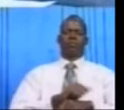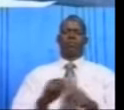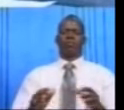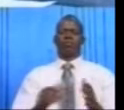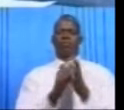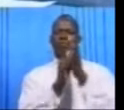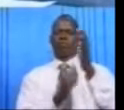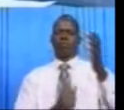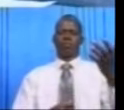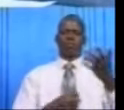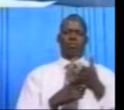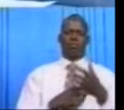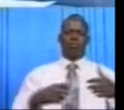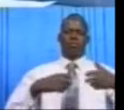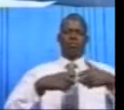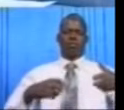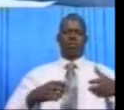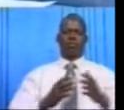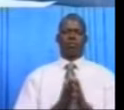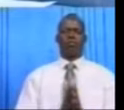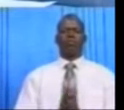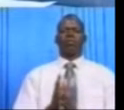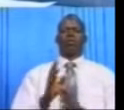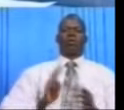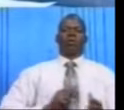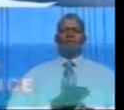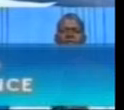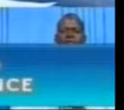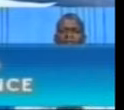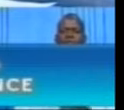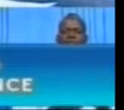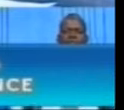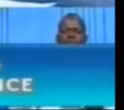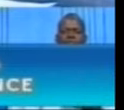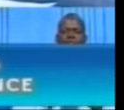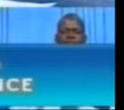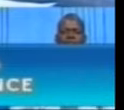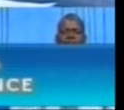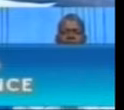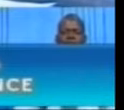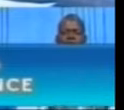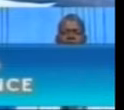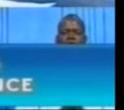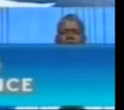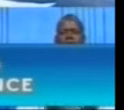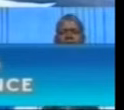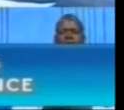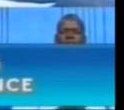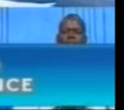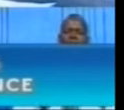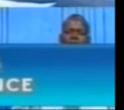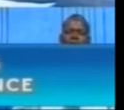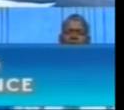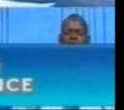réduisant leur facture énergétique. Et puis, nous en saurons davantage donc dans ce journal. Et puis, aujourd'hui, mercredi